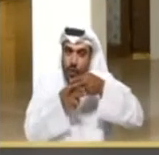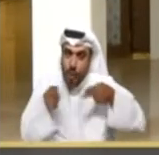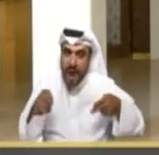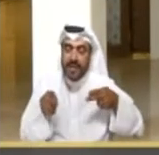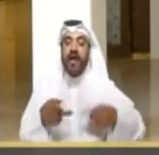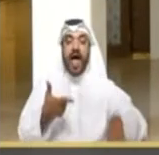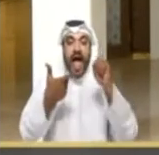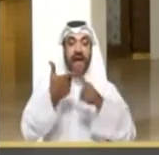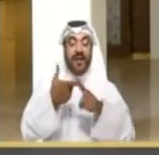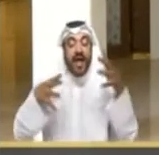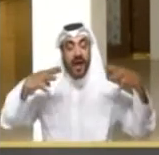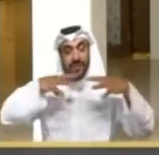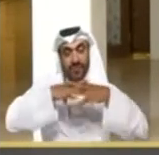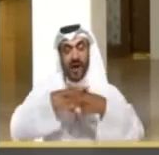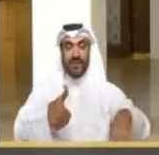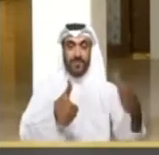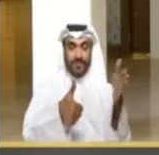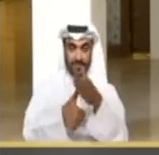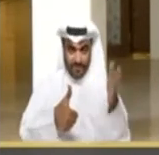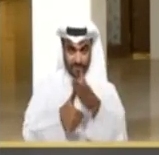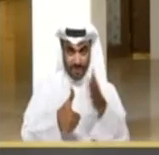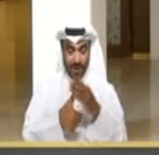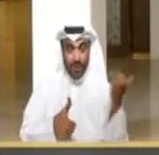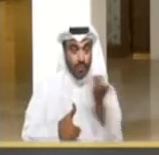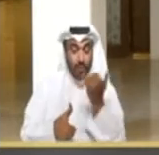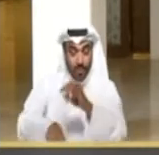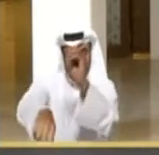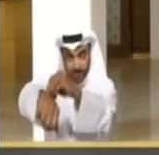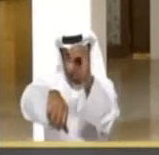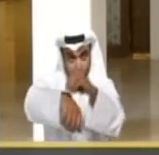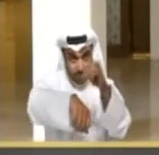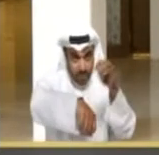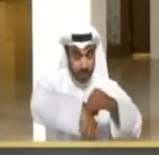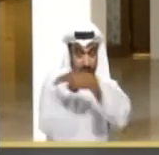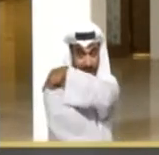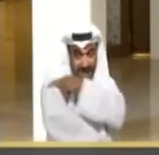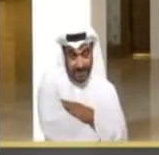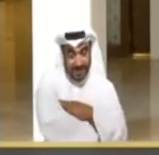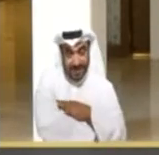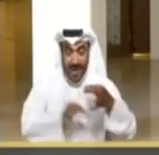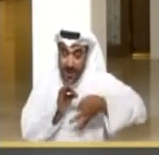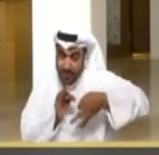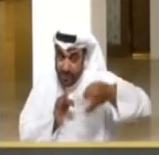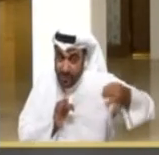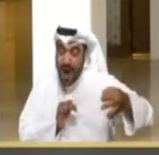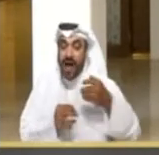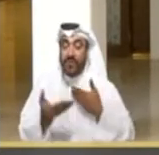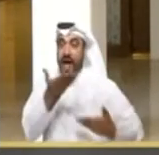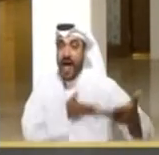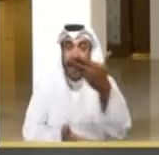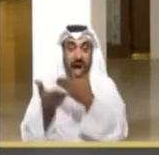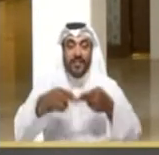من الجانب الأول وهو حث النواب بعدم التطرق والخوض في علاقات